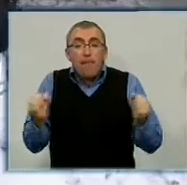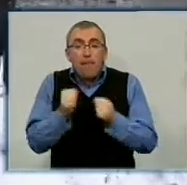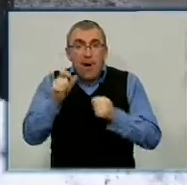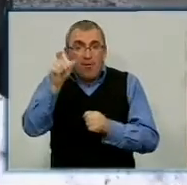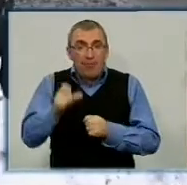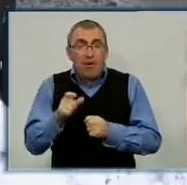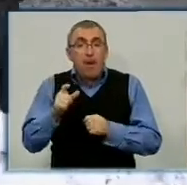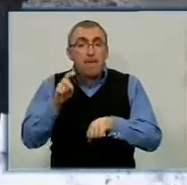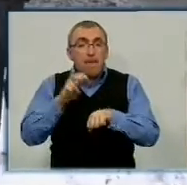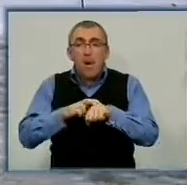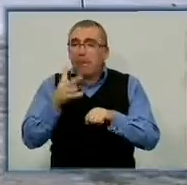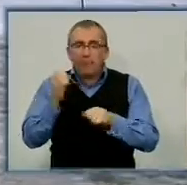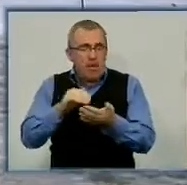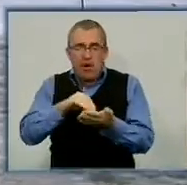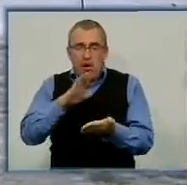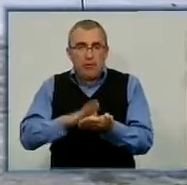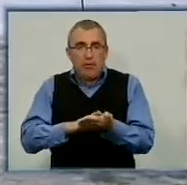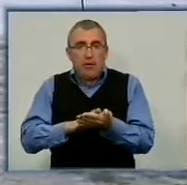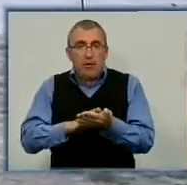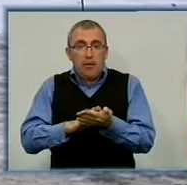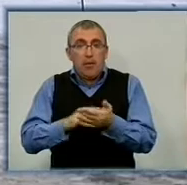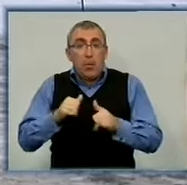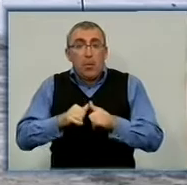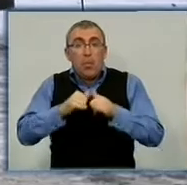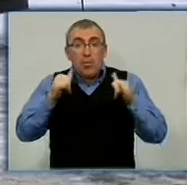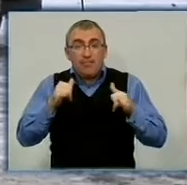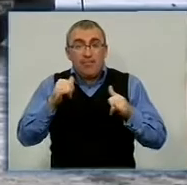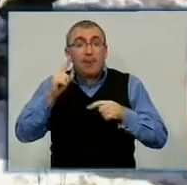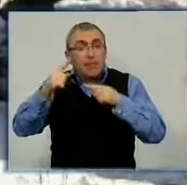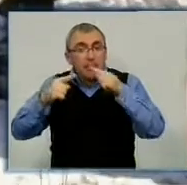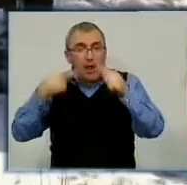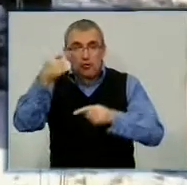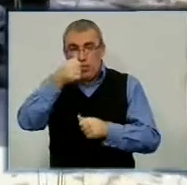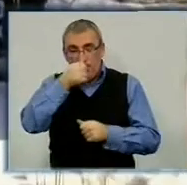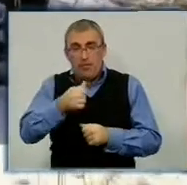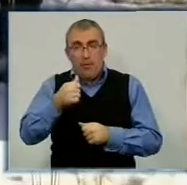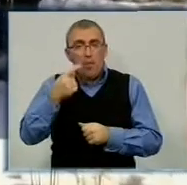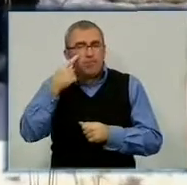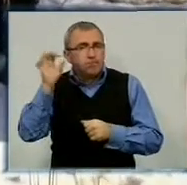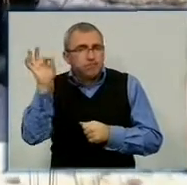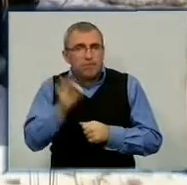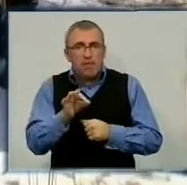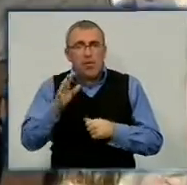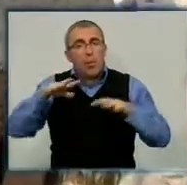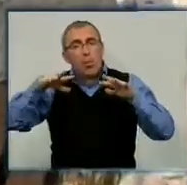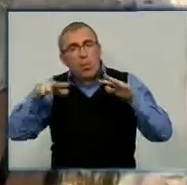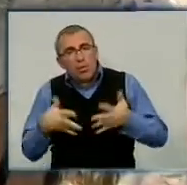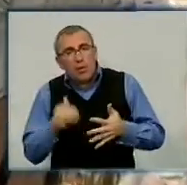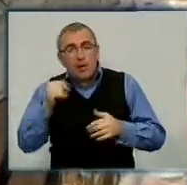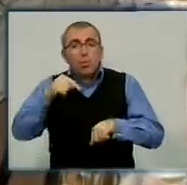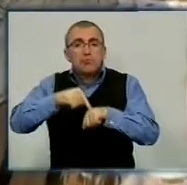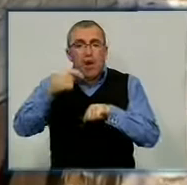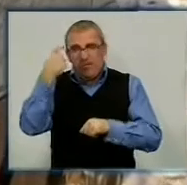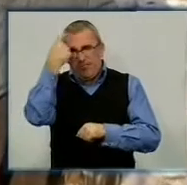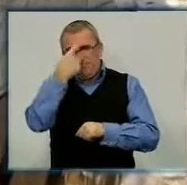в області медики не констатували кажуть пік цього приходиться на наступний місяць найчастіше обморожуються перевтомлені та останні алкогольного